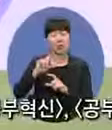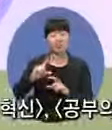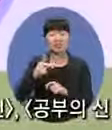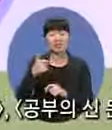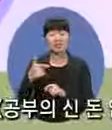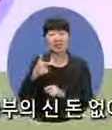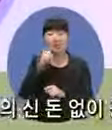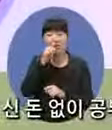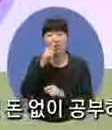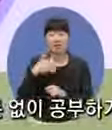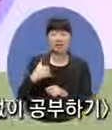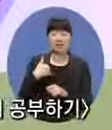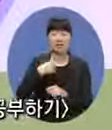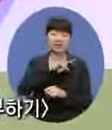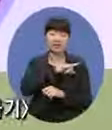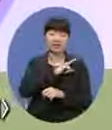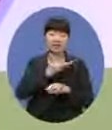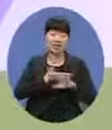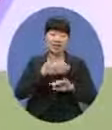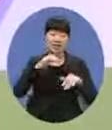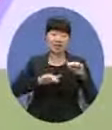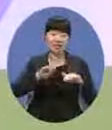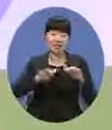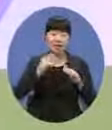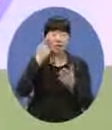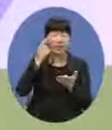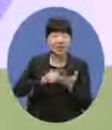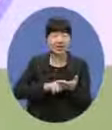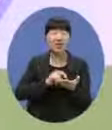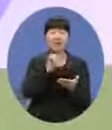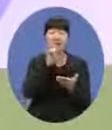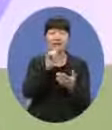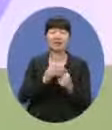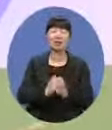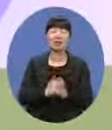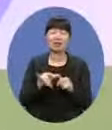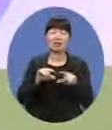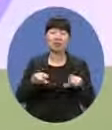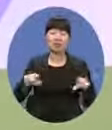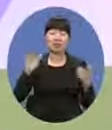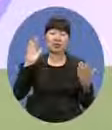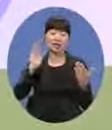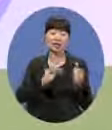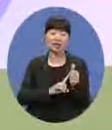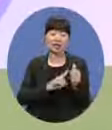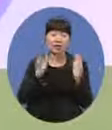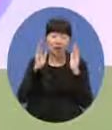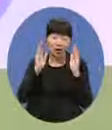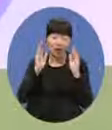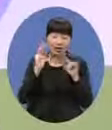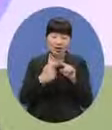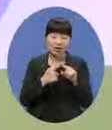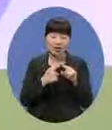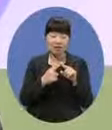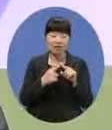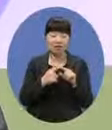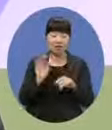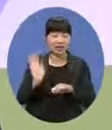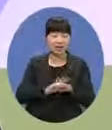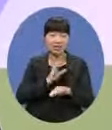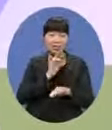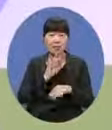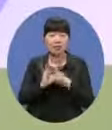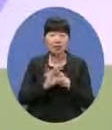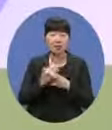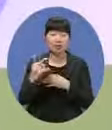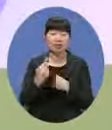했거든요 그 제가 가장 큰 차이점 하나를 발견하게 됐어요 보통 학생들이 공부를 하다 안 되면은 아까 노 선생님 말씀하신 것처럼